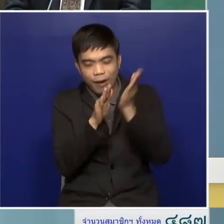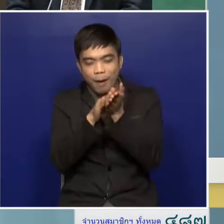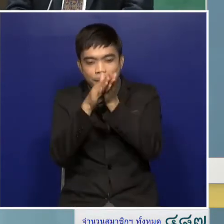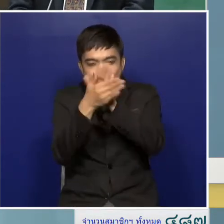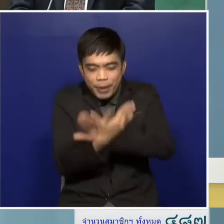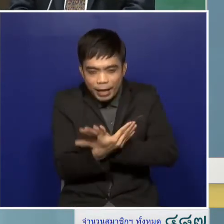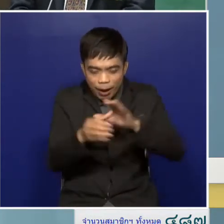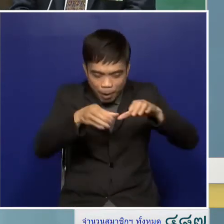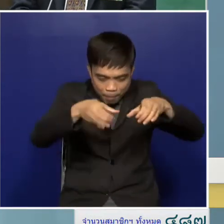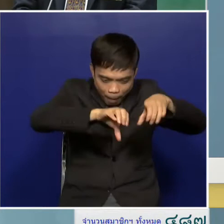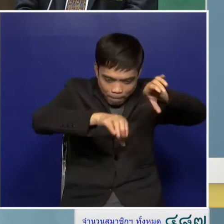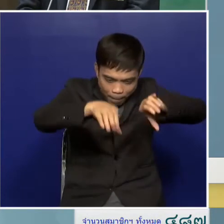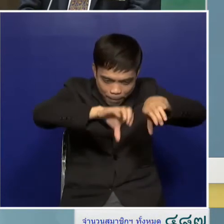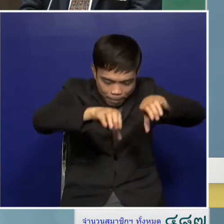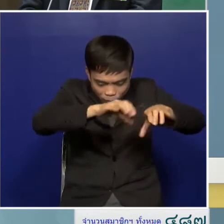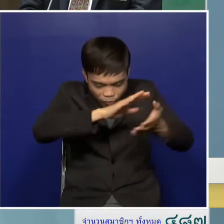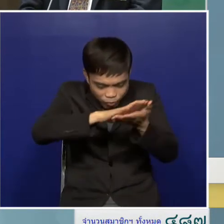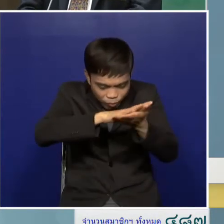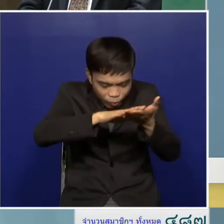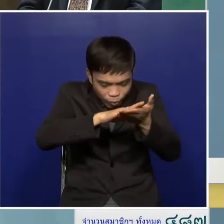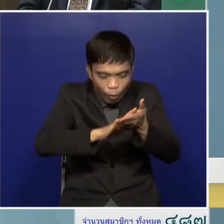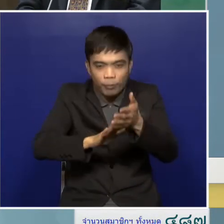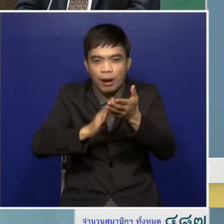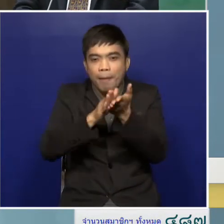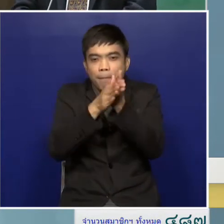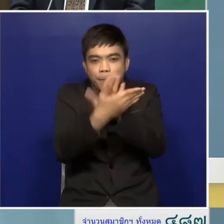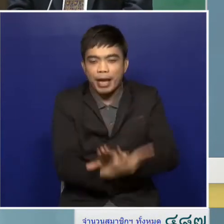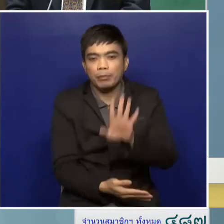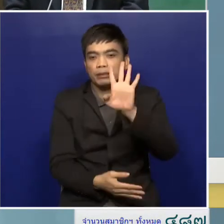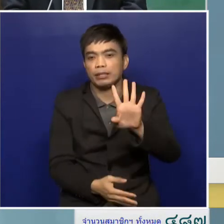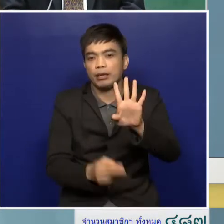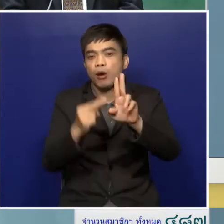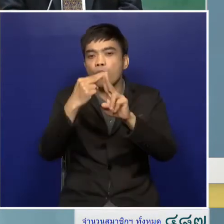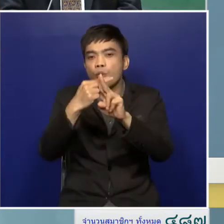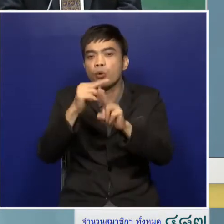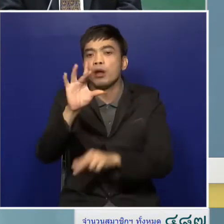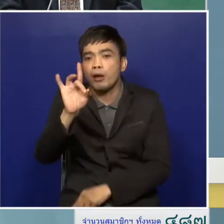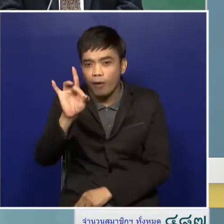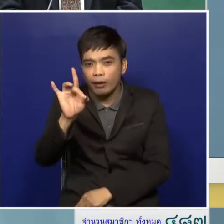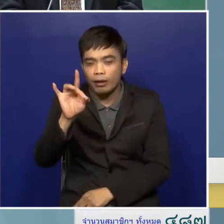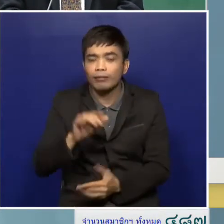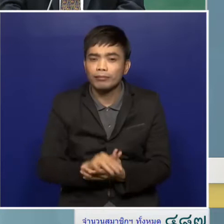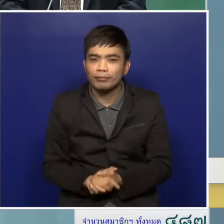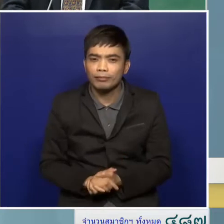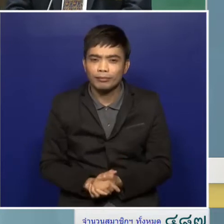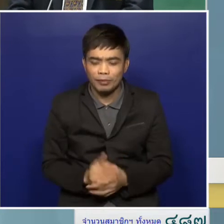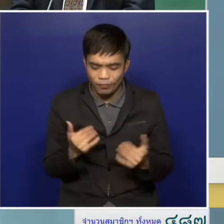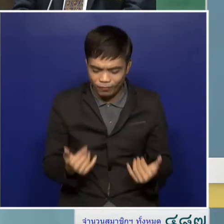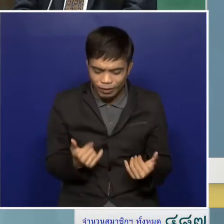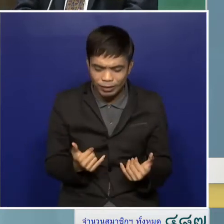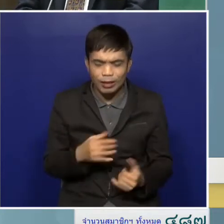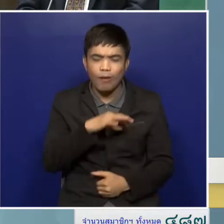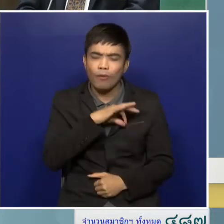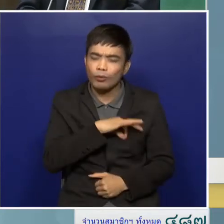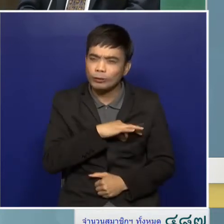ในศาลชั้นต้นในการประสมสี่คูณร้อยแต่สิ่งที่ผมลองใหญ่มากที่สุดก็คือว่าวันนี้ถ้า